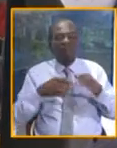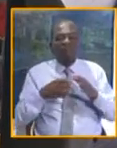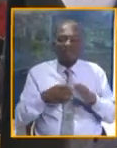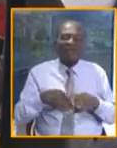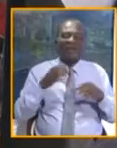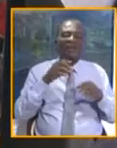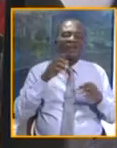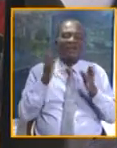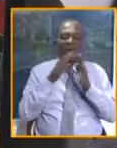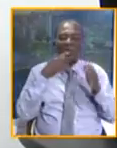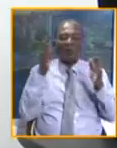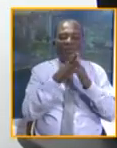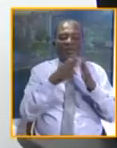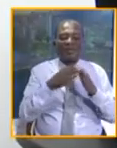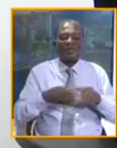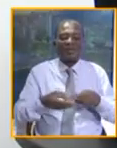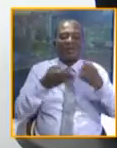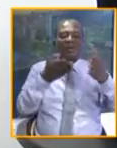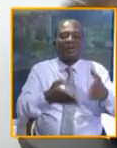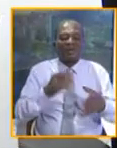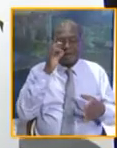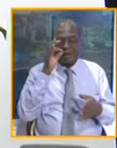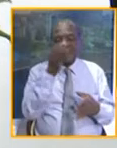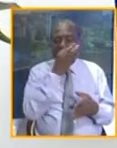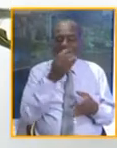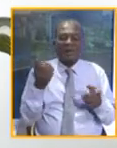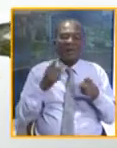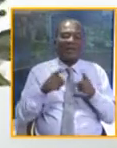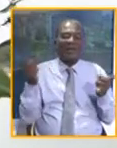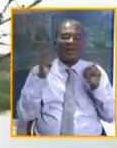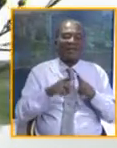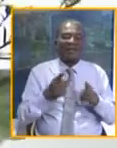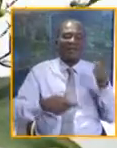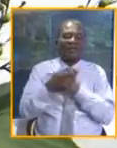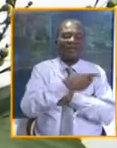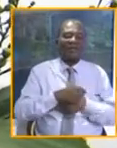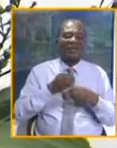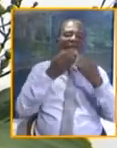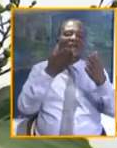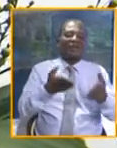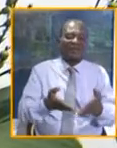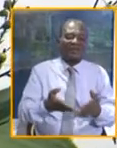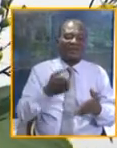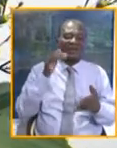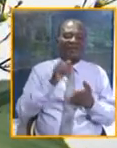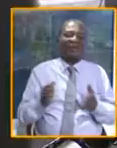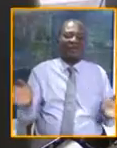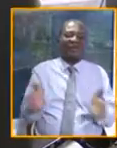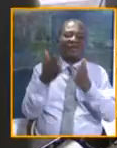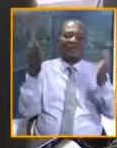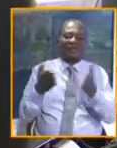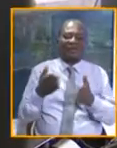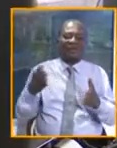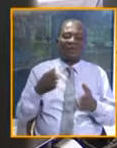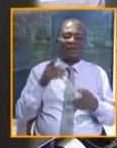leur secrétaire, qu'ils leur apportent des fleurs. Mais lorsqu'il y a une journée qui est dédiée, c'est à encourager. Nous